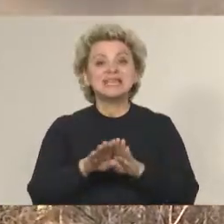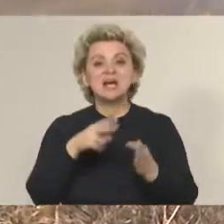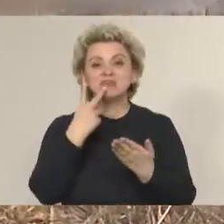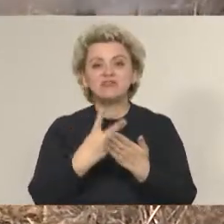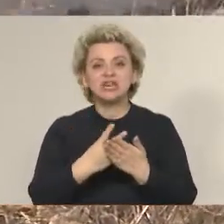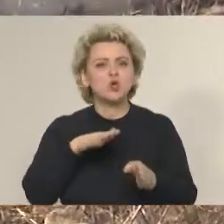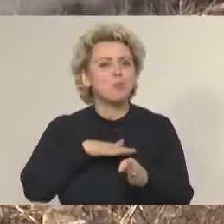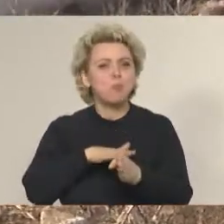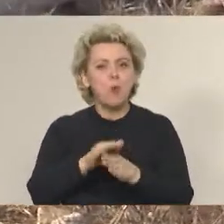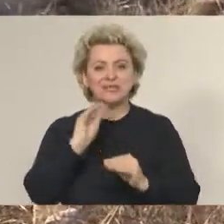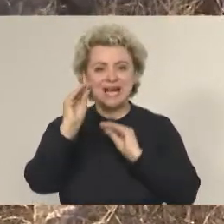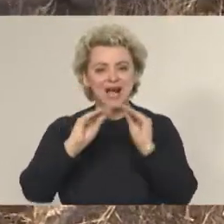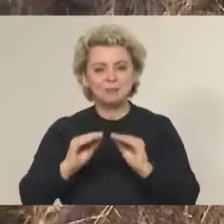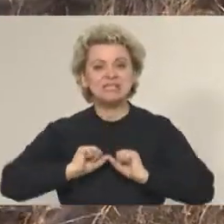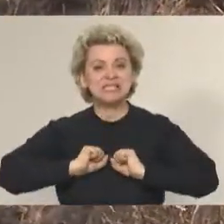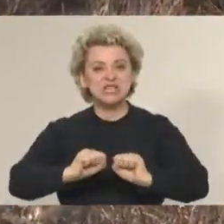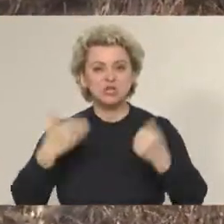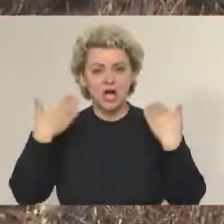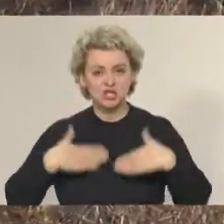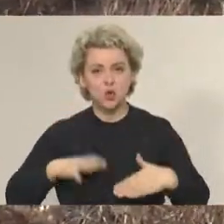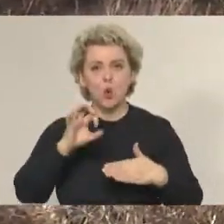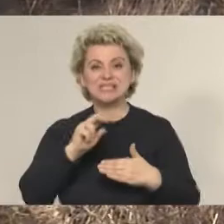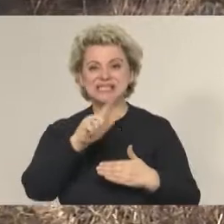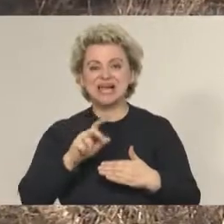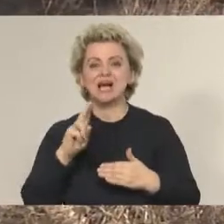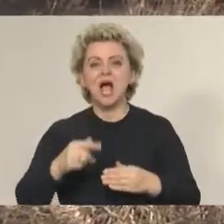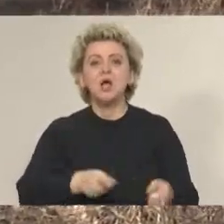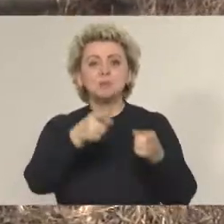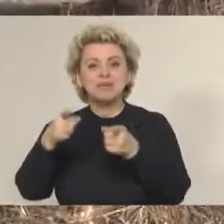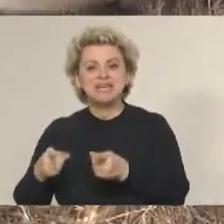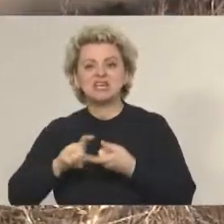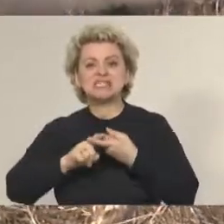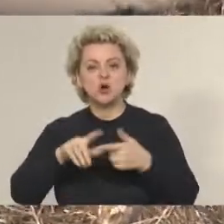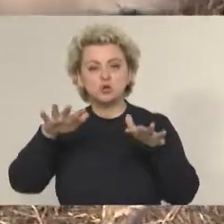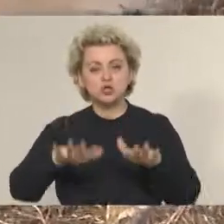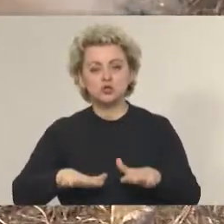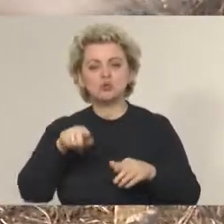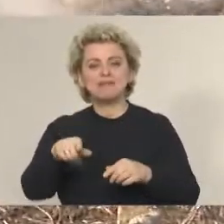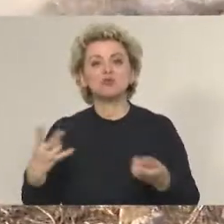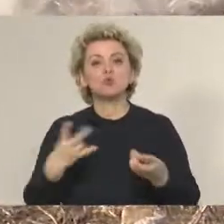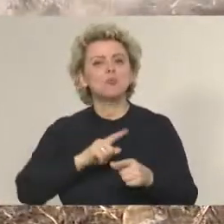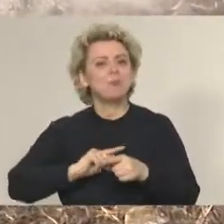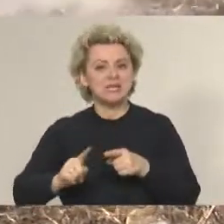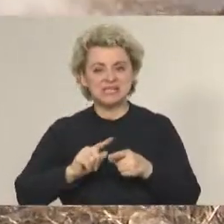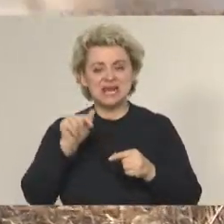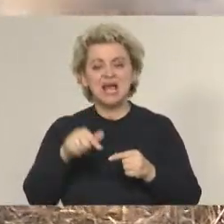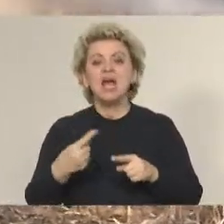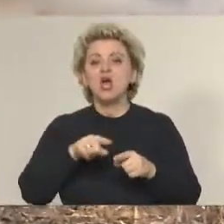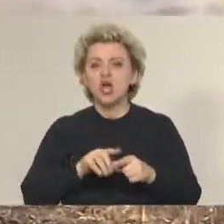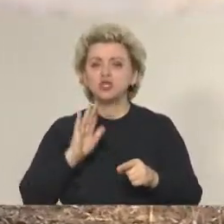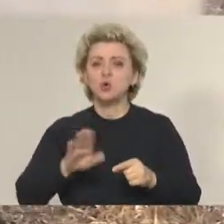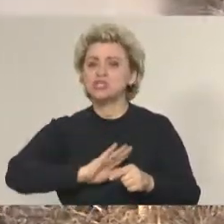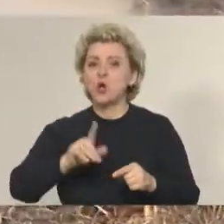Выглядит полный комплект защитного костюма УЗК. Передвигаться в зараженной зоне в нем надо быстро. Это